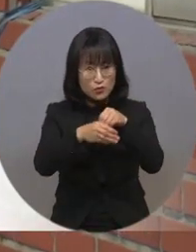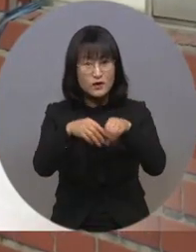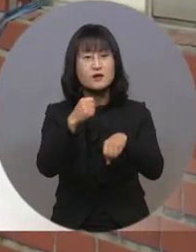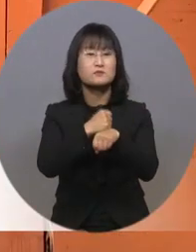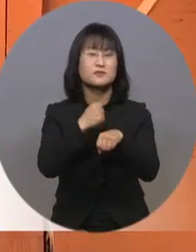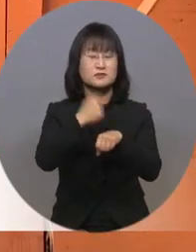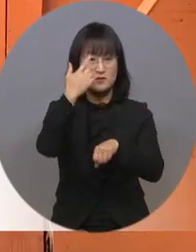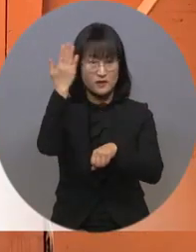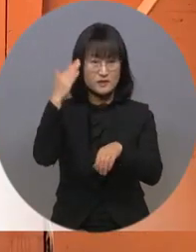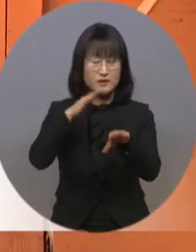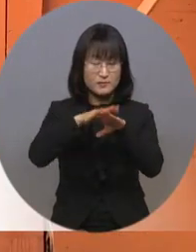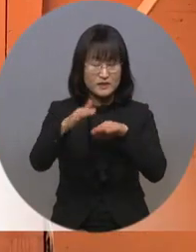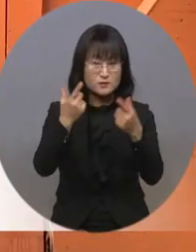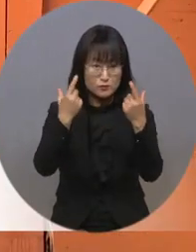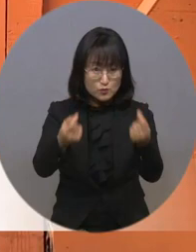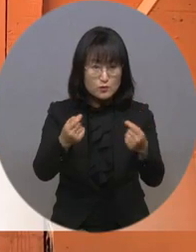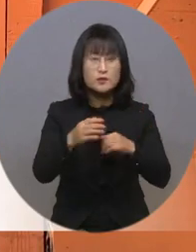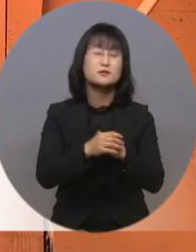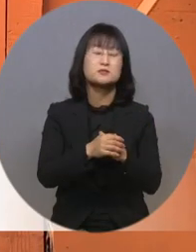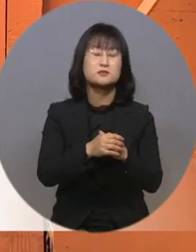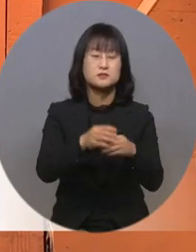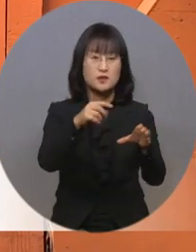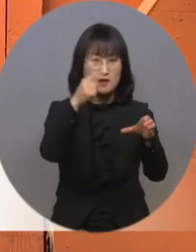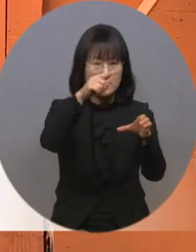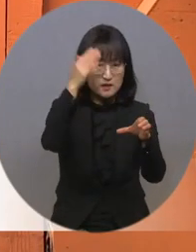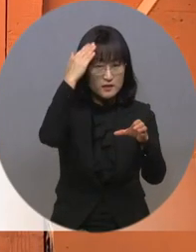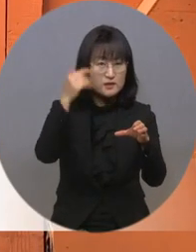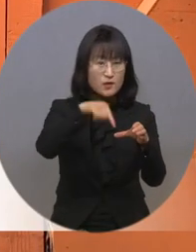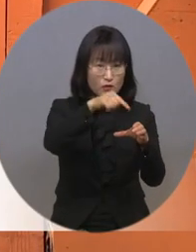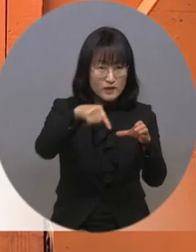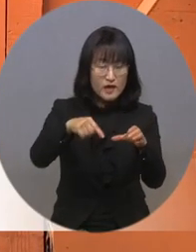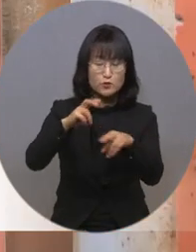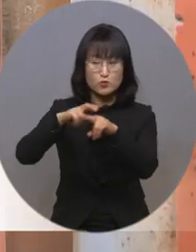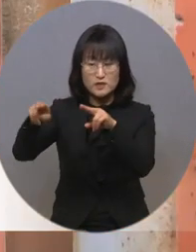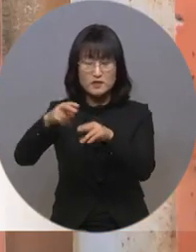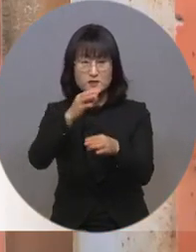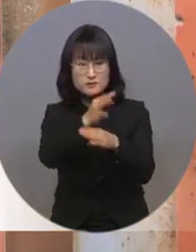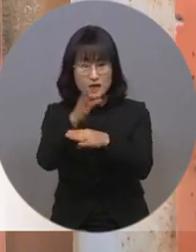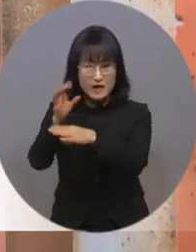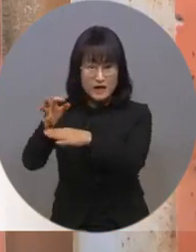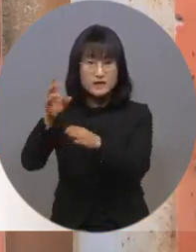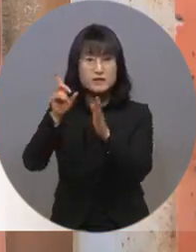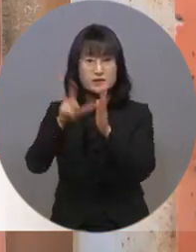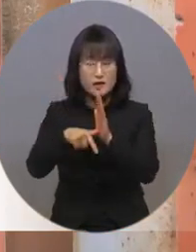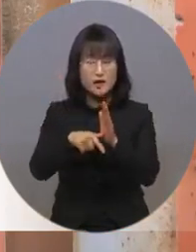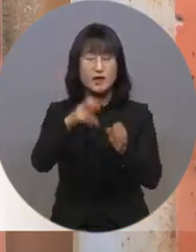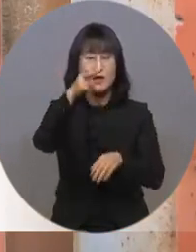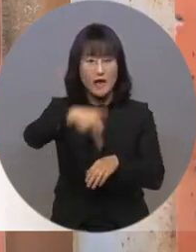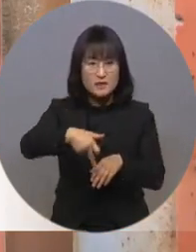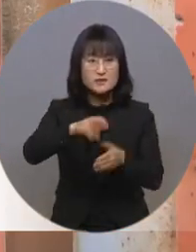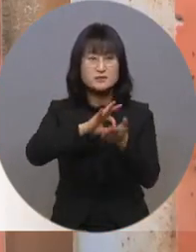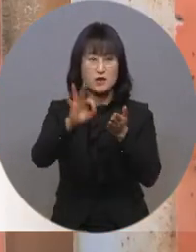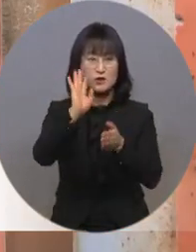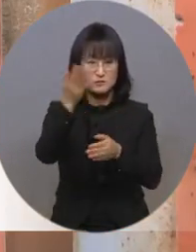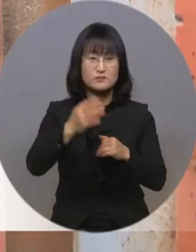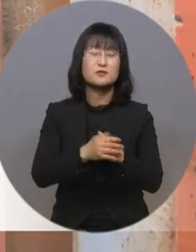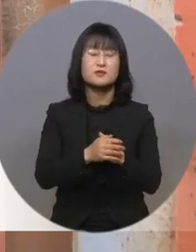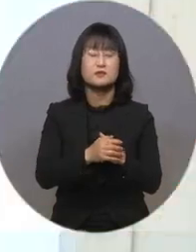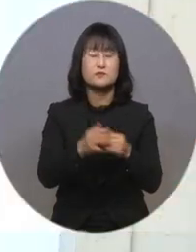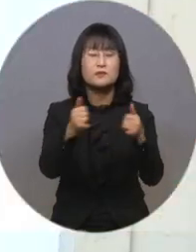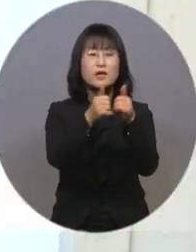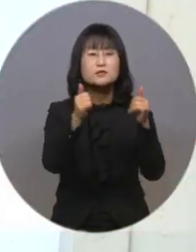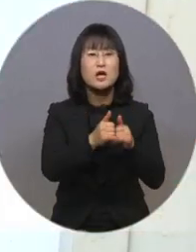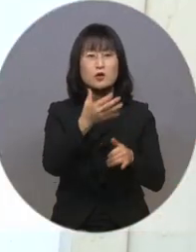방식으로 연탄과 등유 구입 때 카드로 결제하면 되는데요. 한파에 특별히 어려움을 겪을 것으로 우려되는